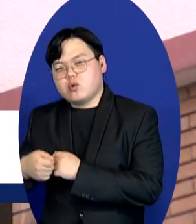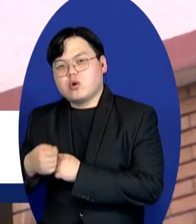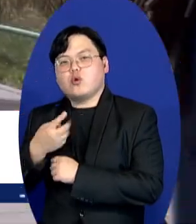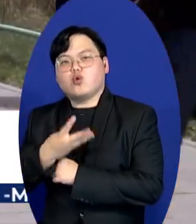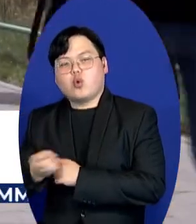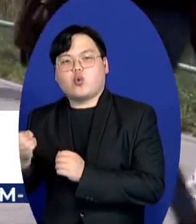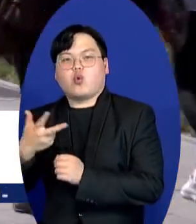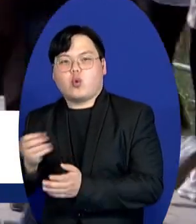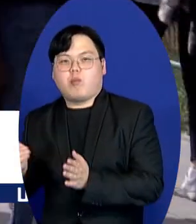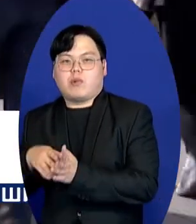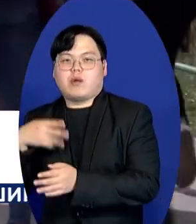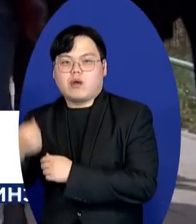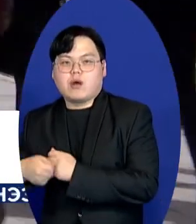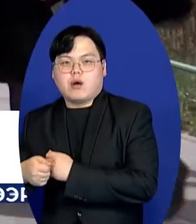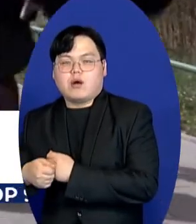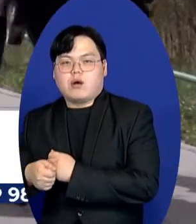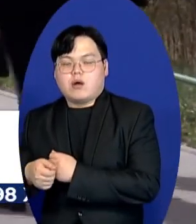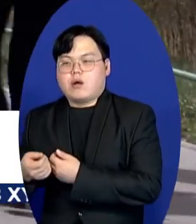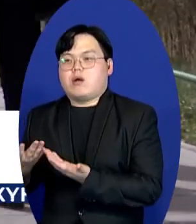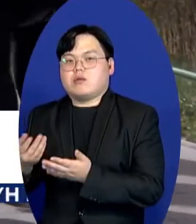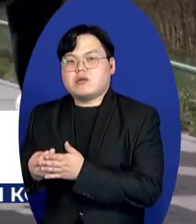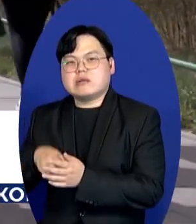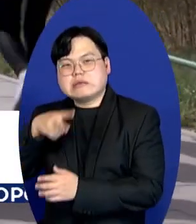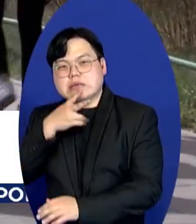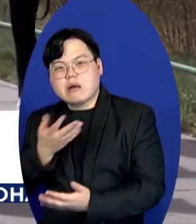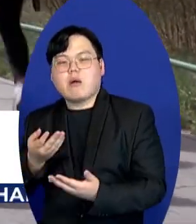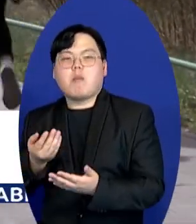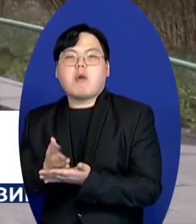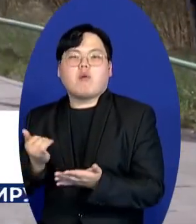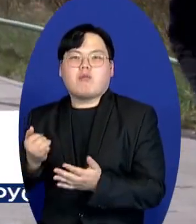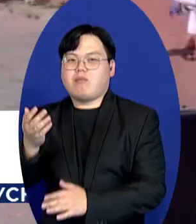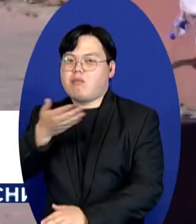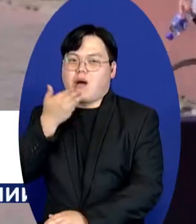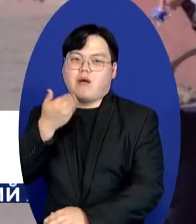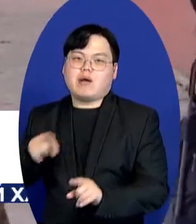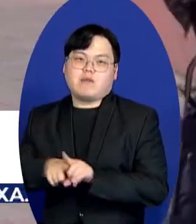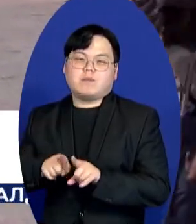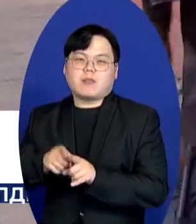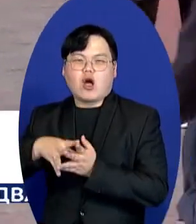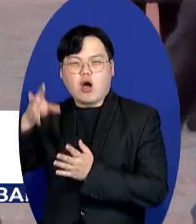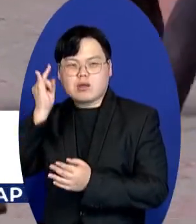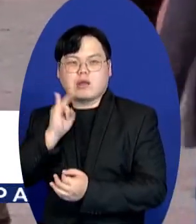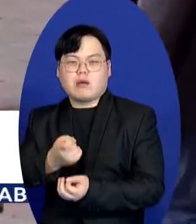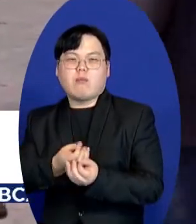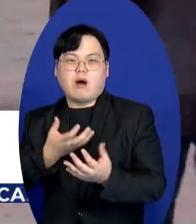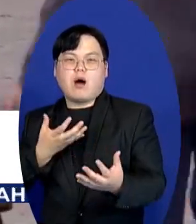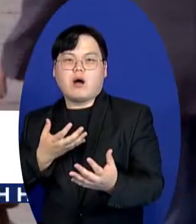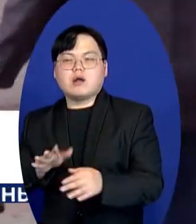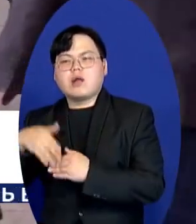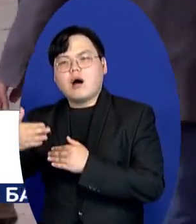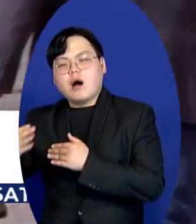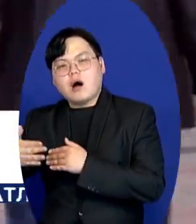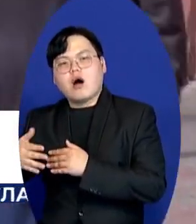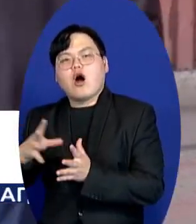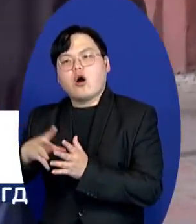төлнө. Харин түүнд сар болгон тэр хэмжээний мөнгө төлөх боломж бололцоо байхгүй. Яг түүн шиг хэдэн мянган оюутан байгаа. Тиймээс цаашид